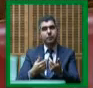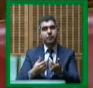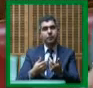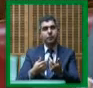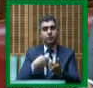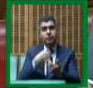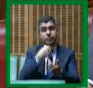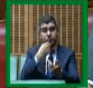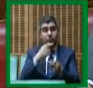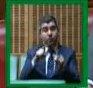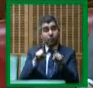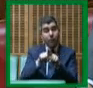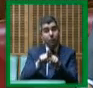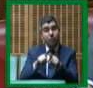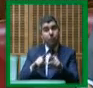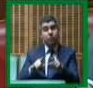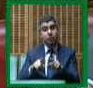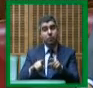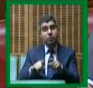فكنظن ربما الاخوان